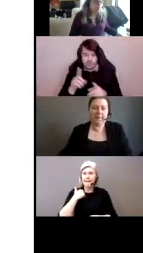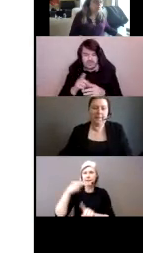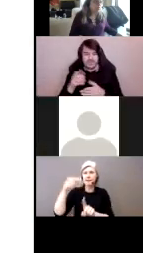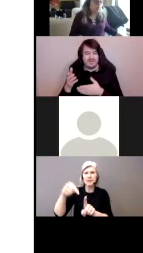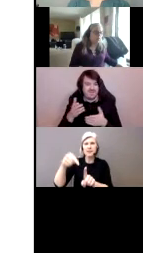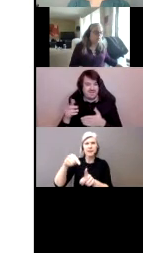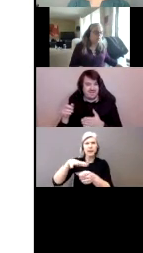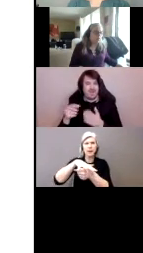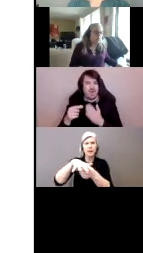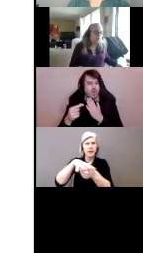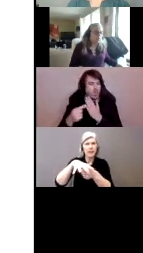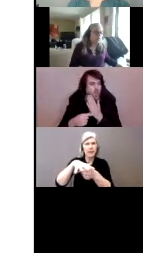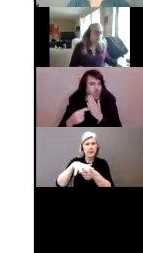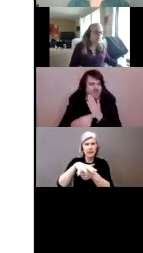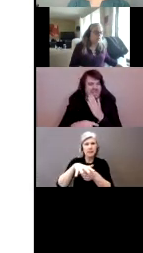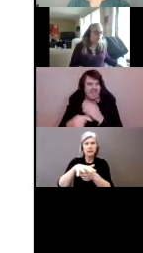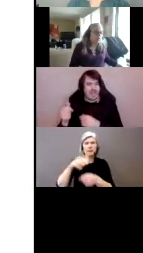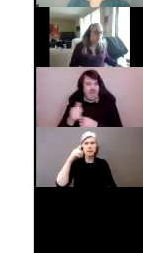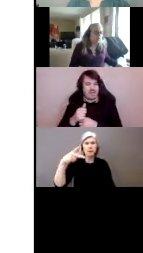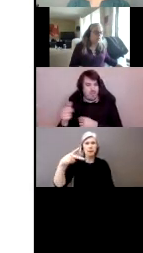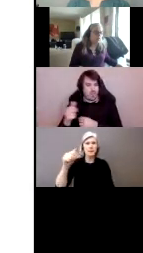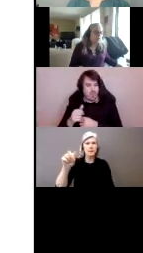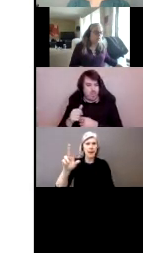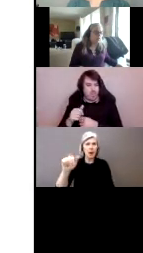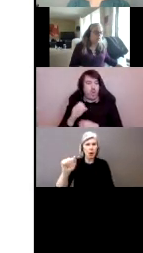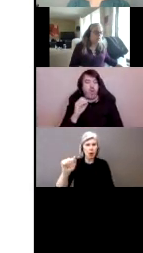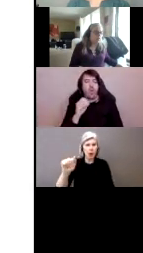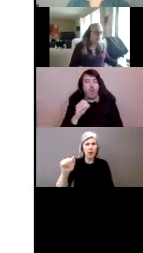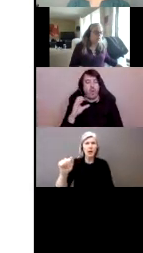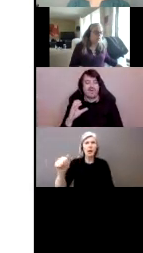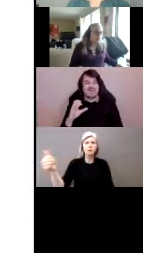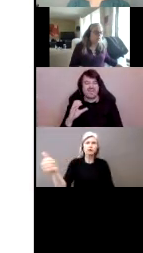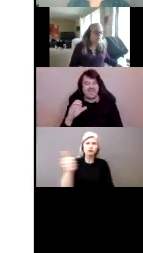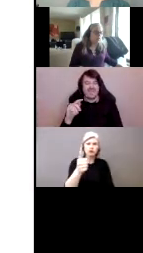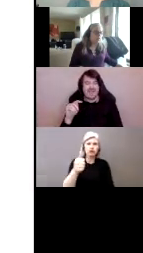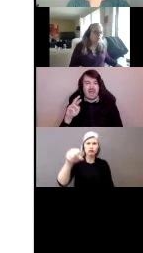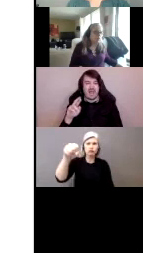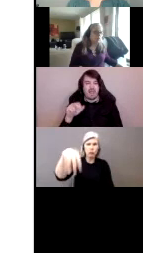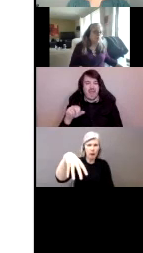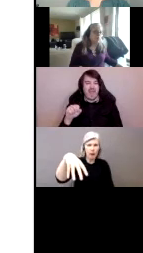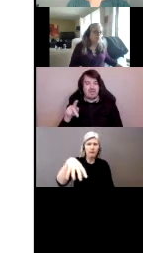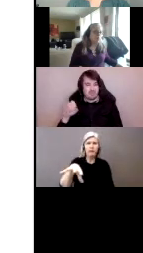Transpo. Vous aurez la possibilité d'attendre votre vaccin à l'intérieur de l'établissement.